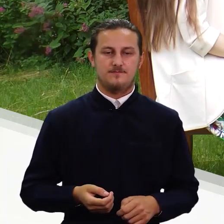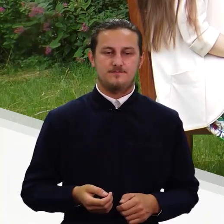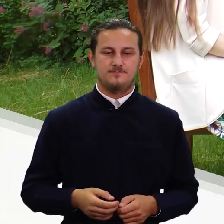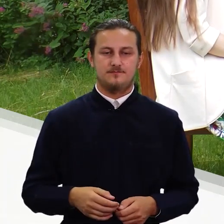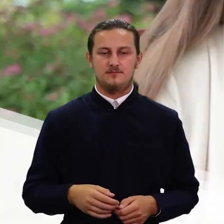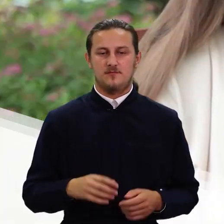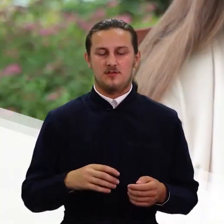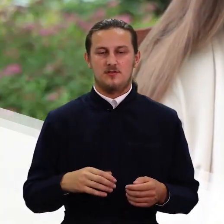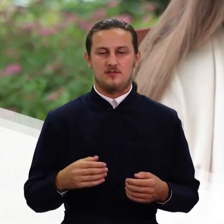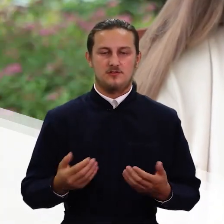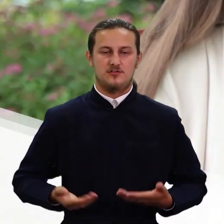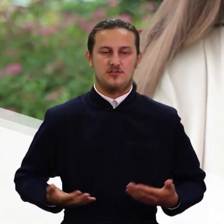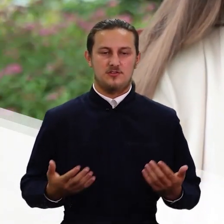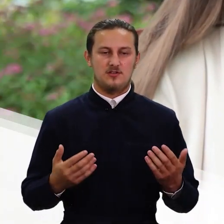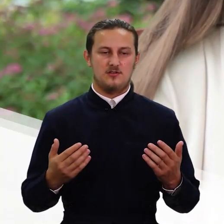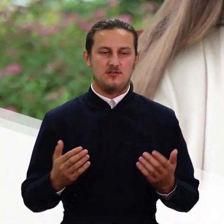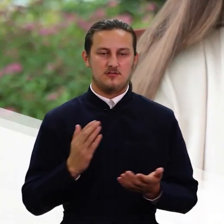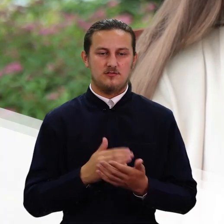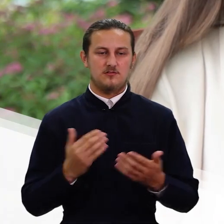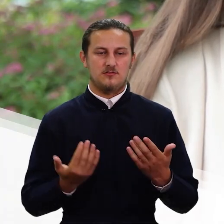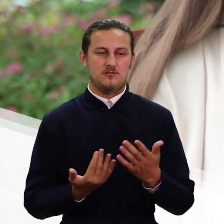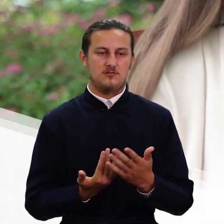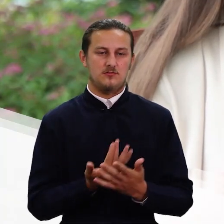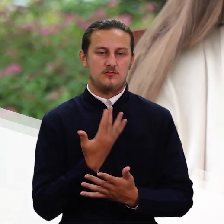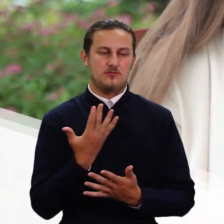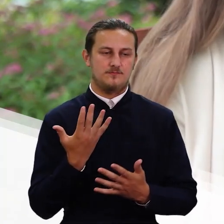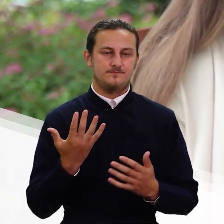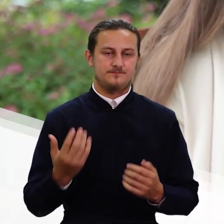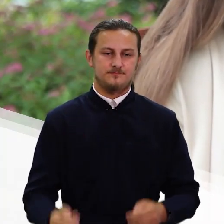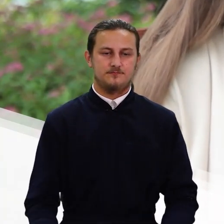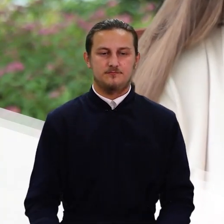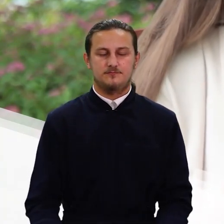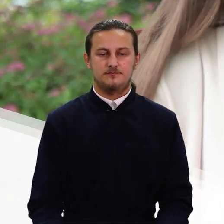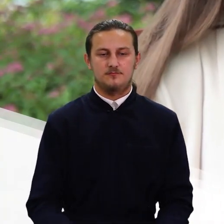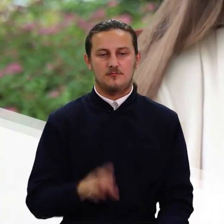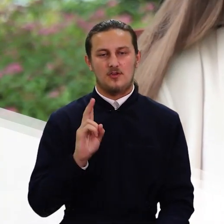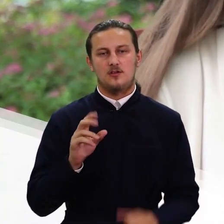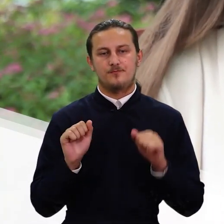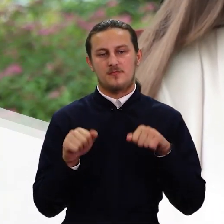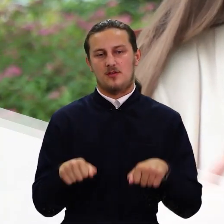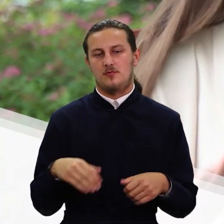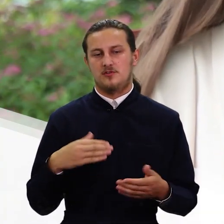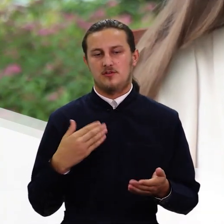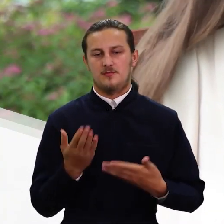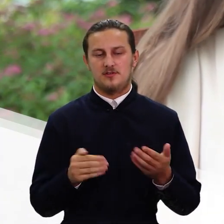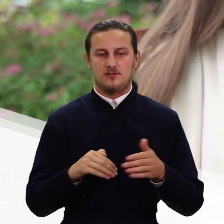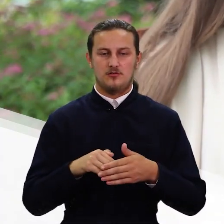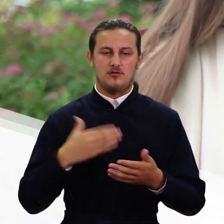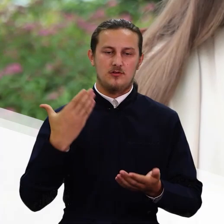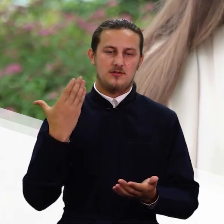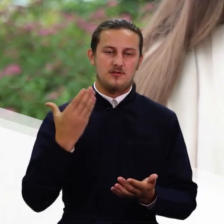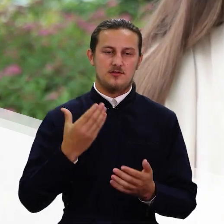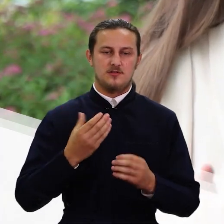нових забарвлень. Як себе можна наблизити до святого? Яким це чином? Це потрібно якось з ним спілкуватися, мабуть, а спілкування в